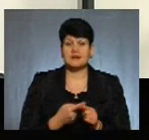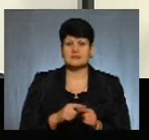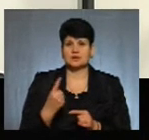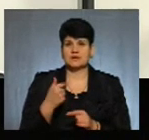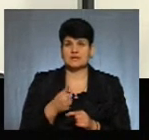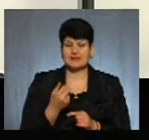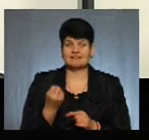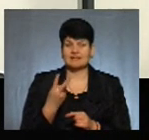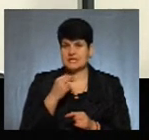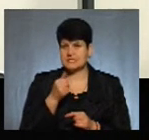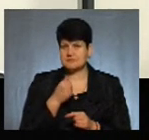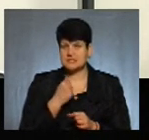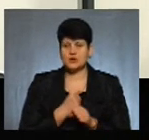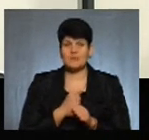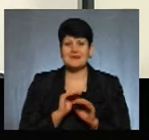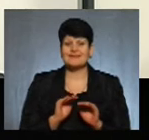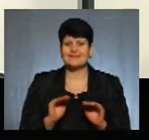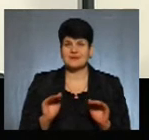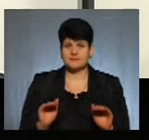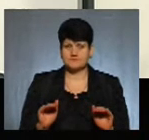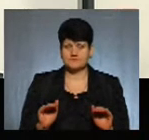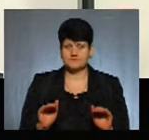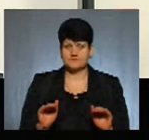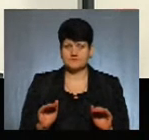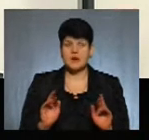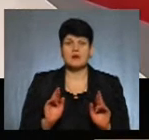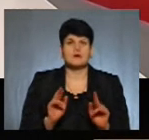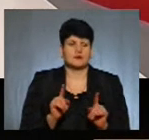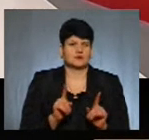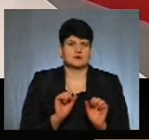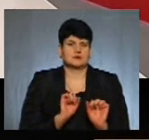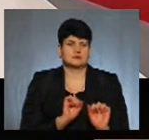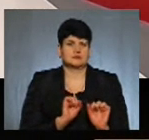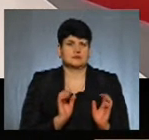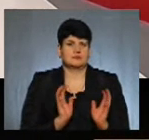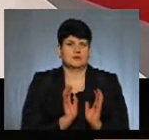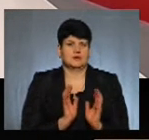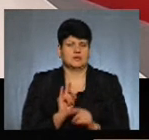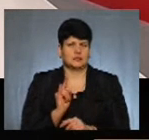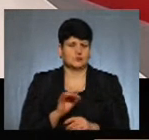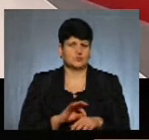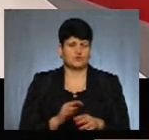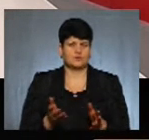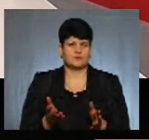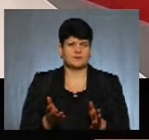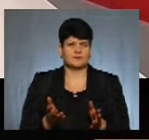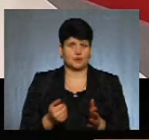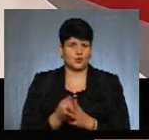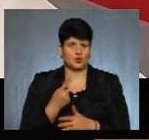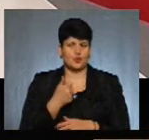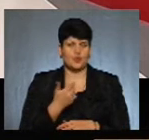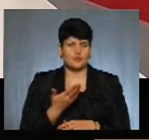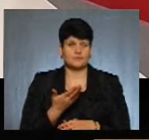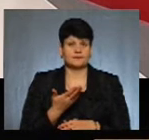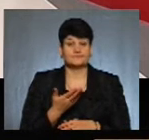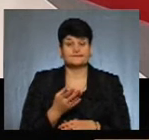рік. 12 місяців роблять діти. А як тоді уберегти дитину від цього захворювання до року?